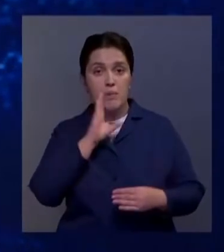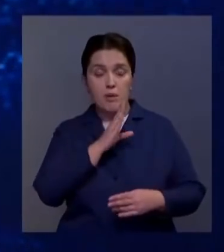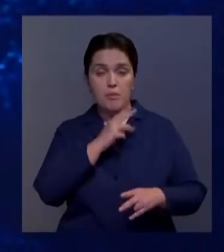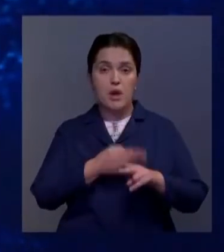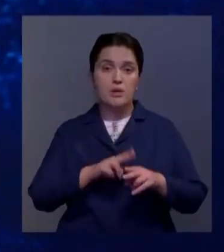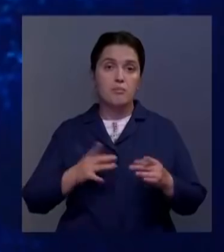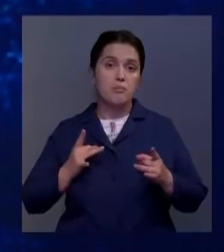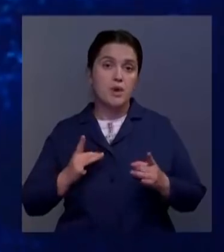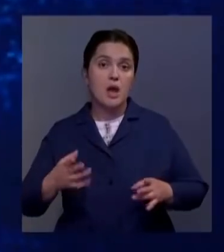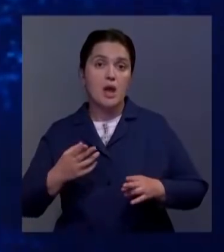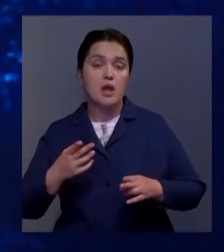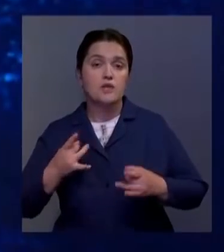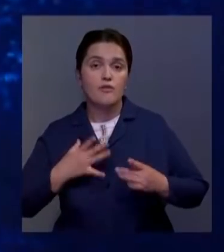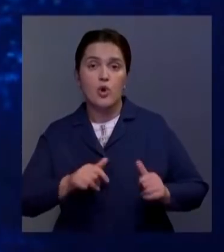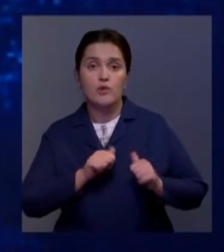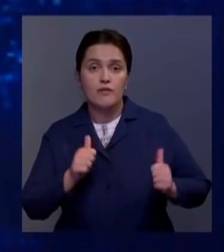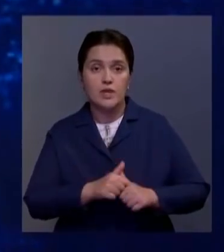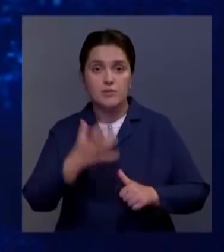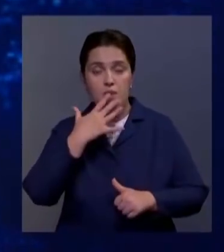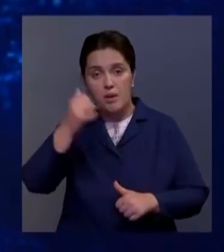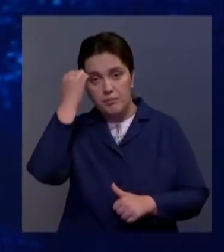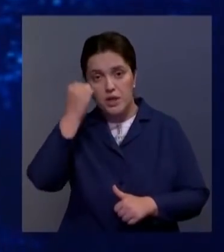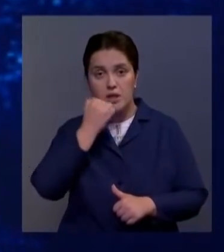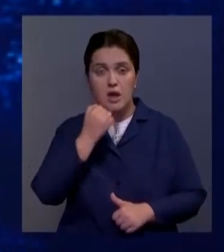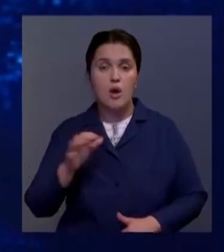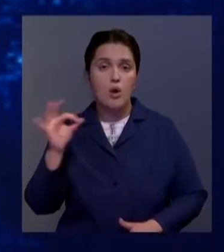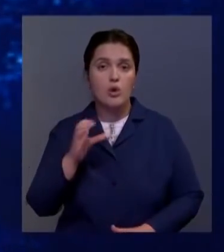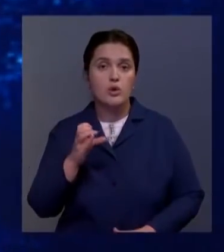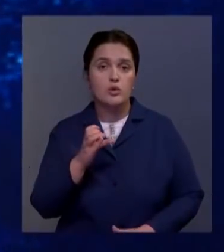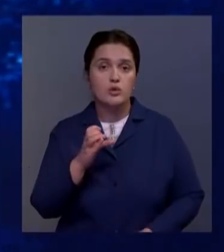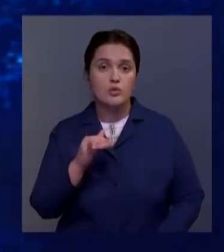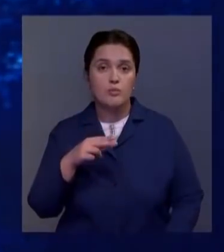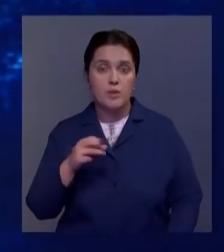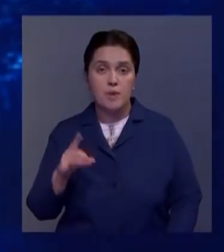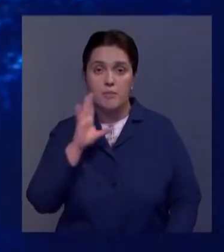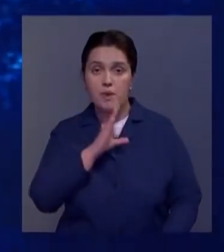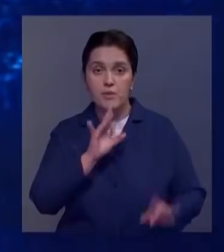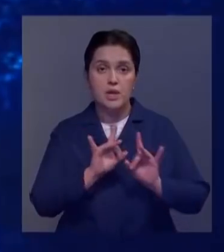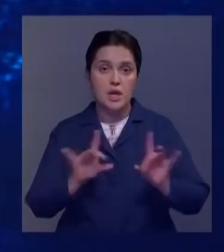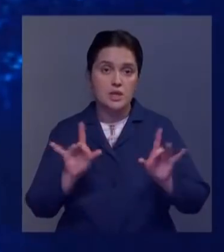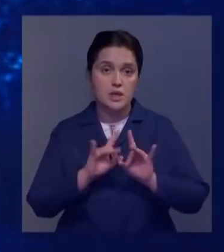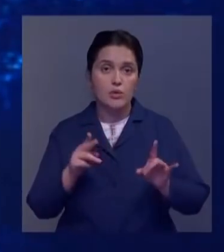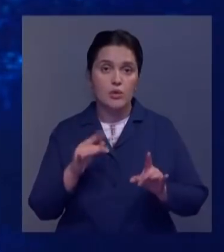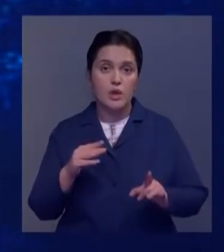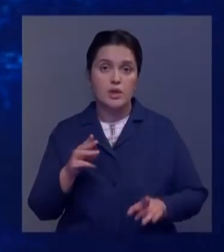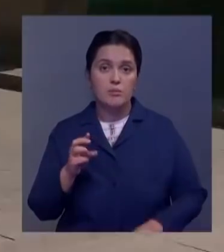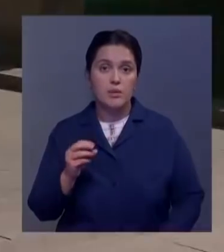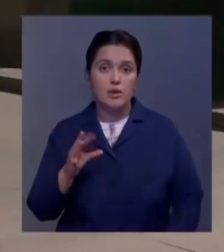День мамы – это особый праздник. Это торжество любви, тепла и благодарности. О супермаме расскажет Шапагат